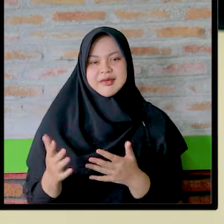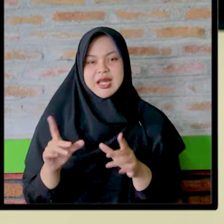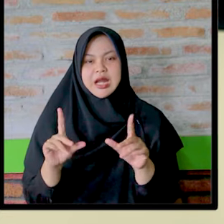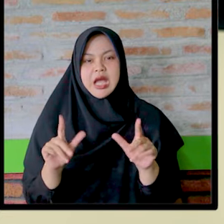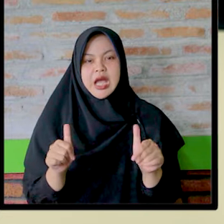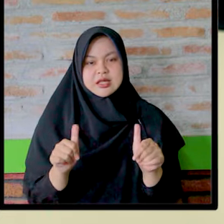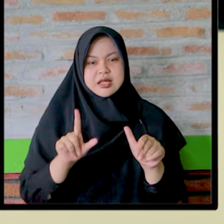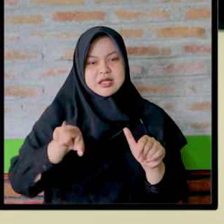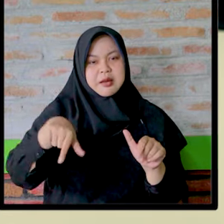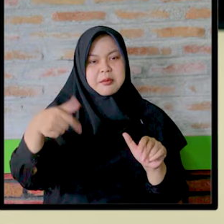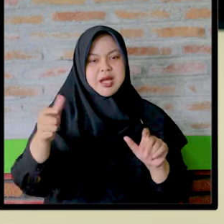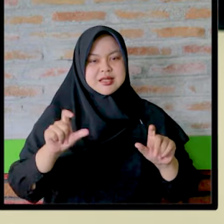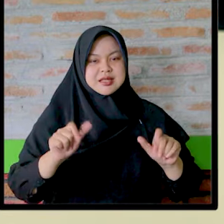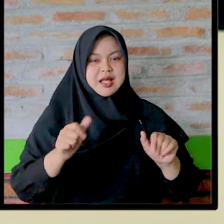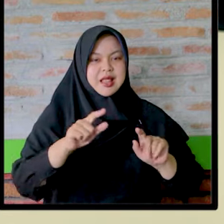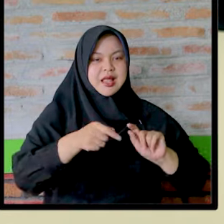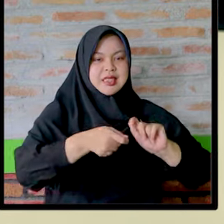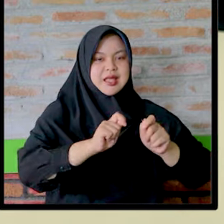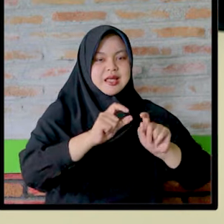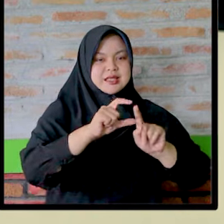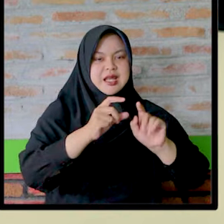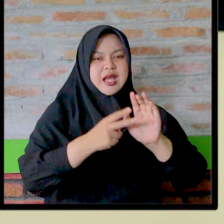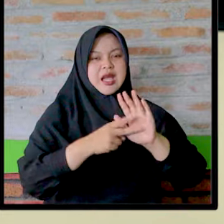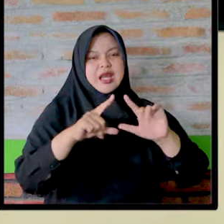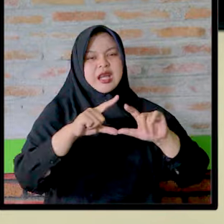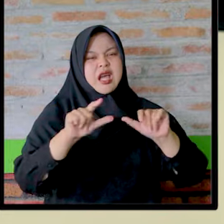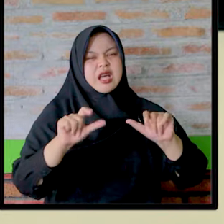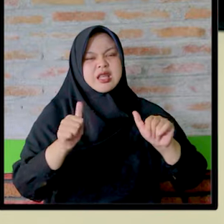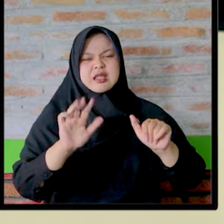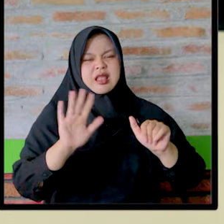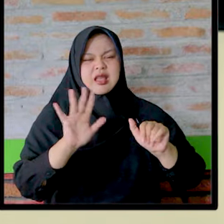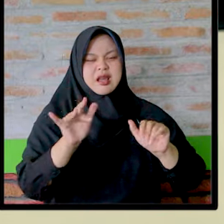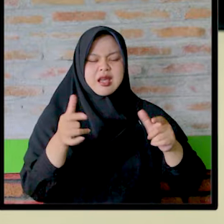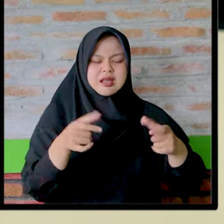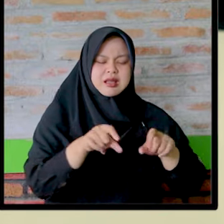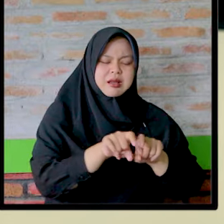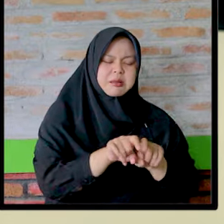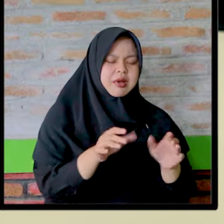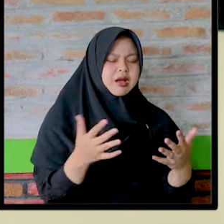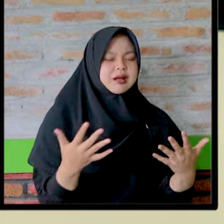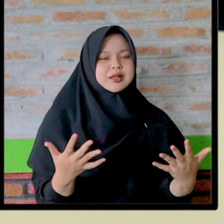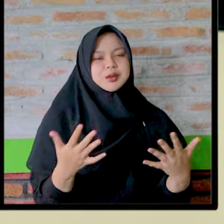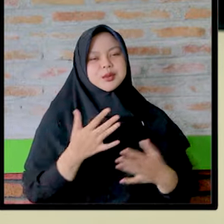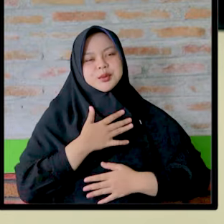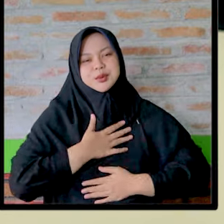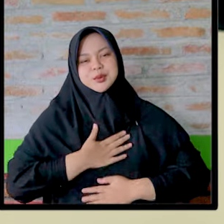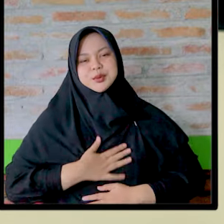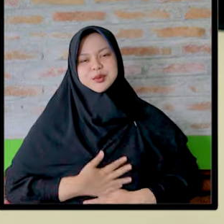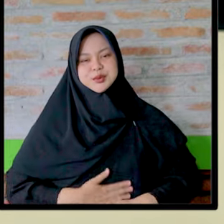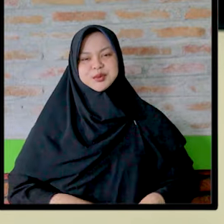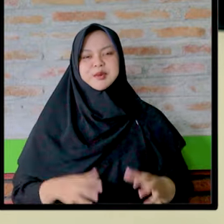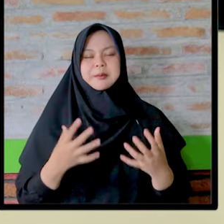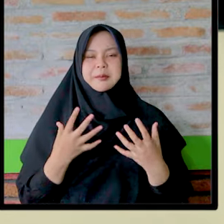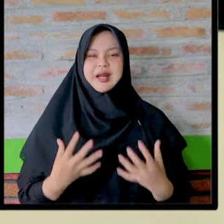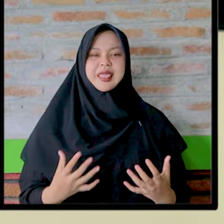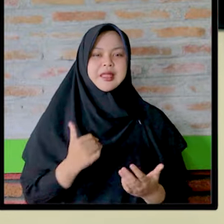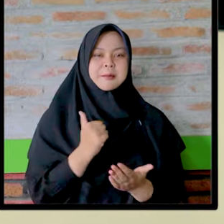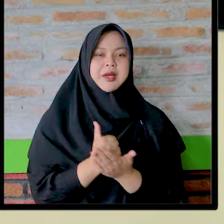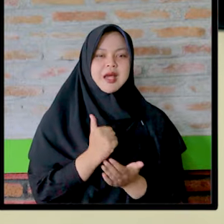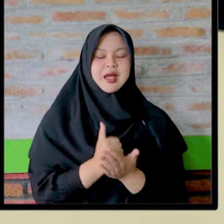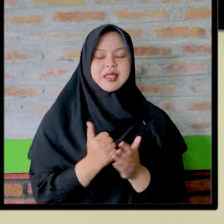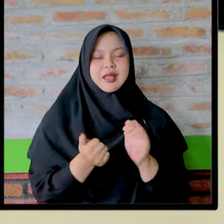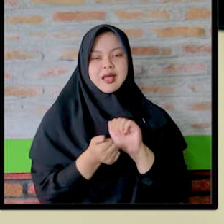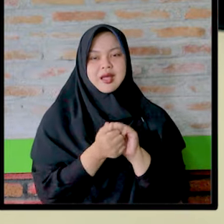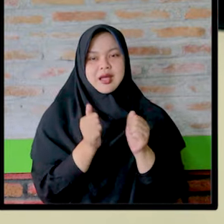DNA tapi hasilnya tidak identik itu rasanya kita sebagai pendaping Aduh gitu rasanya berat sekali kasus yang